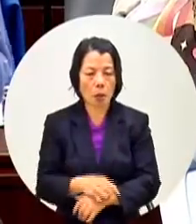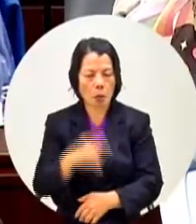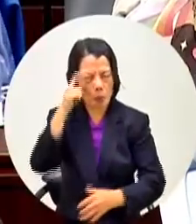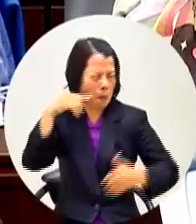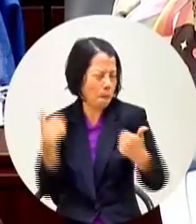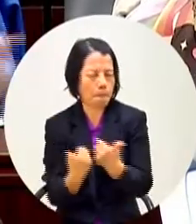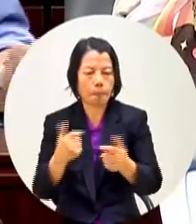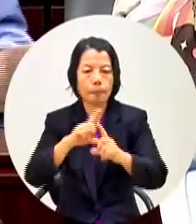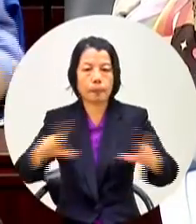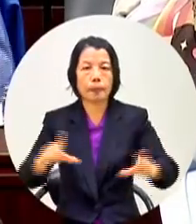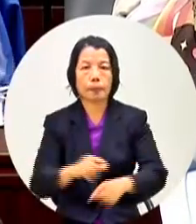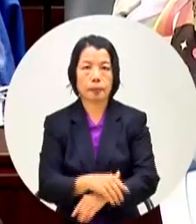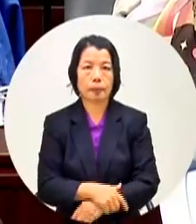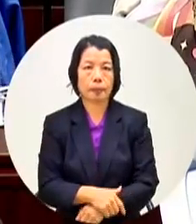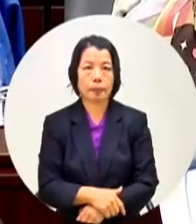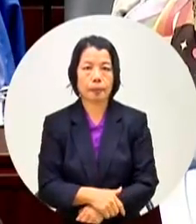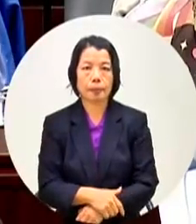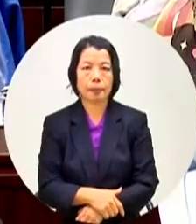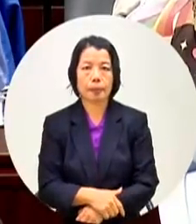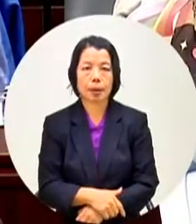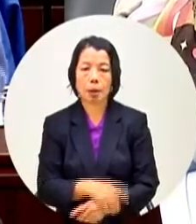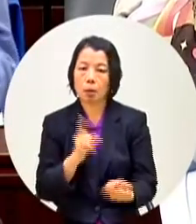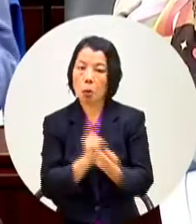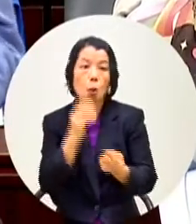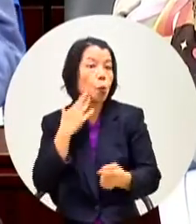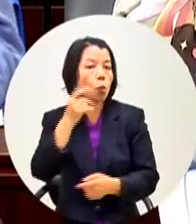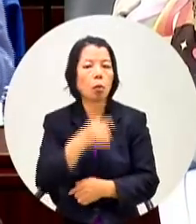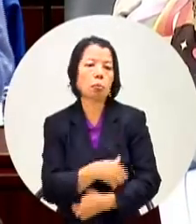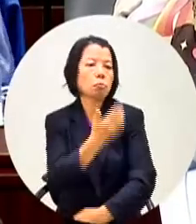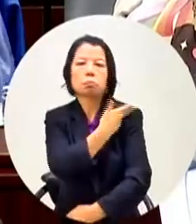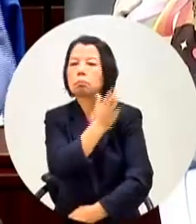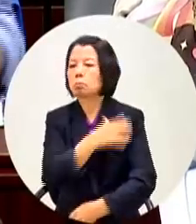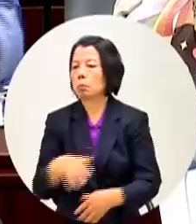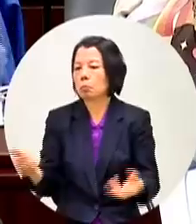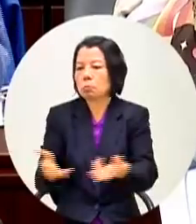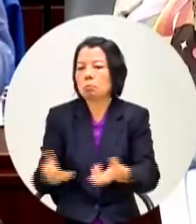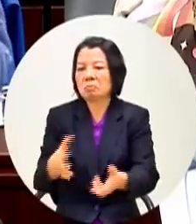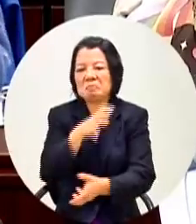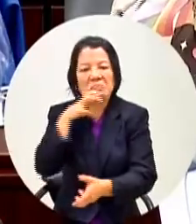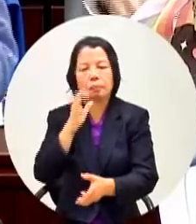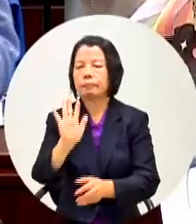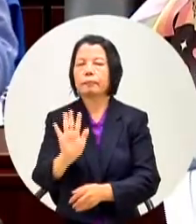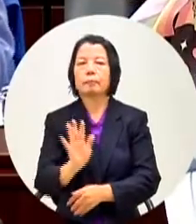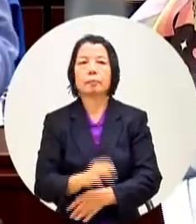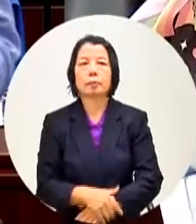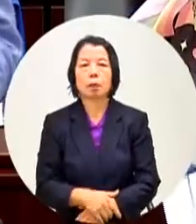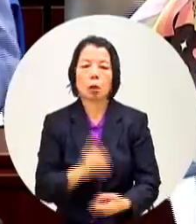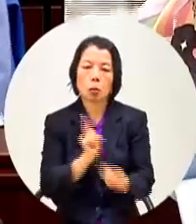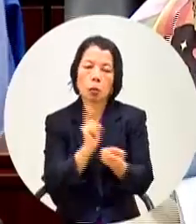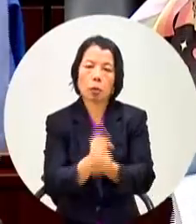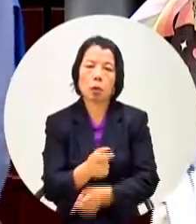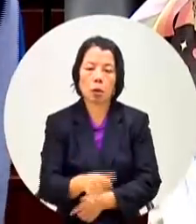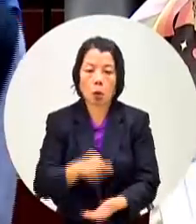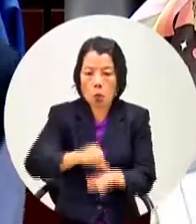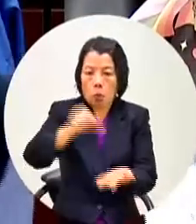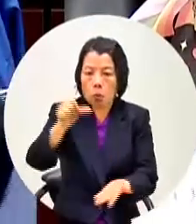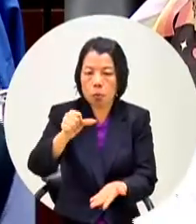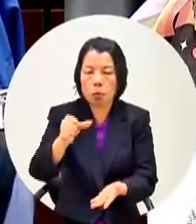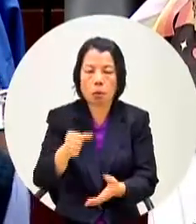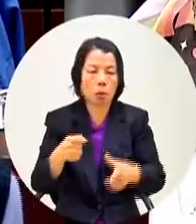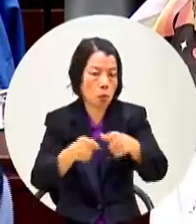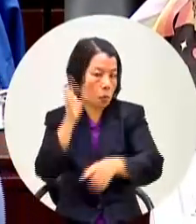是继续施工，完全不倾听民意，这也不行啊。所以这个五场公听会也是我交代的，必须要倾听，好不好？